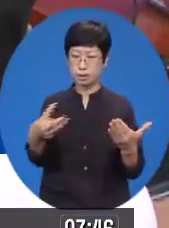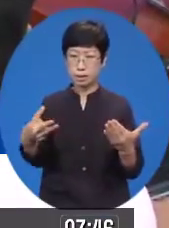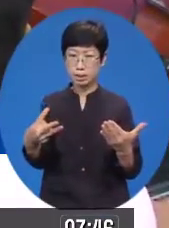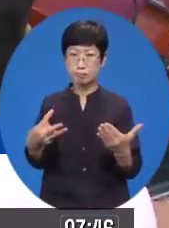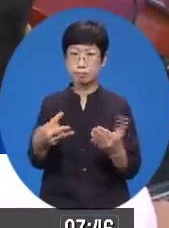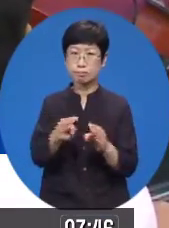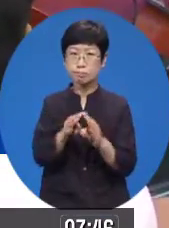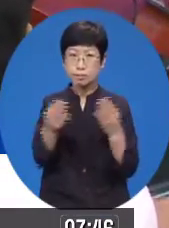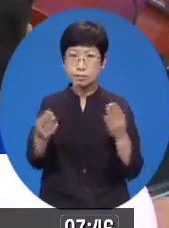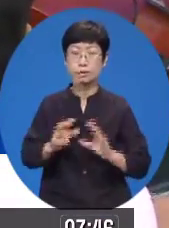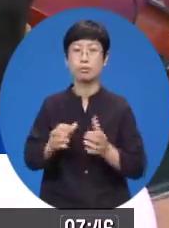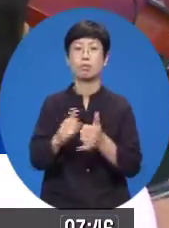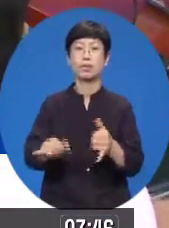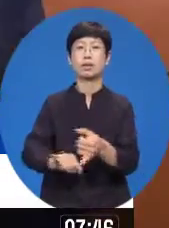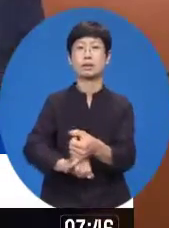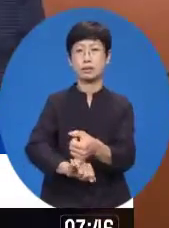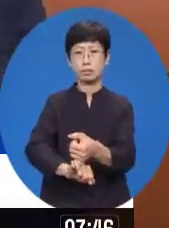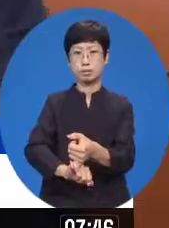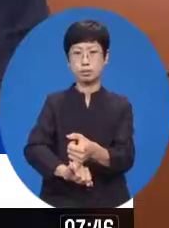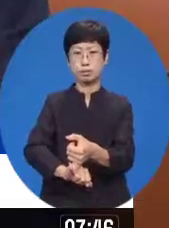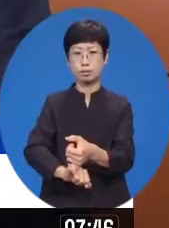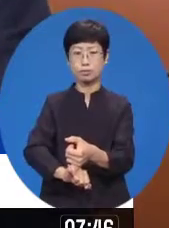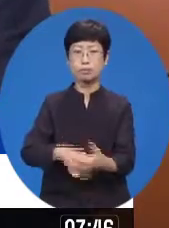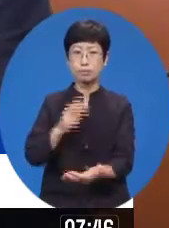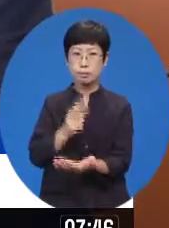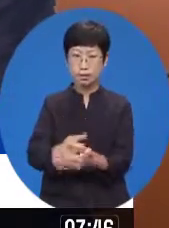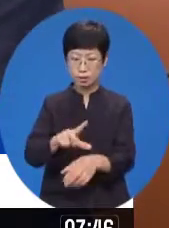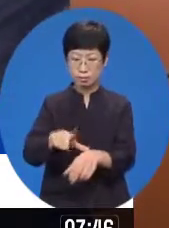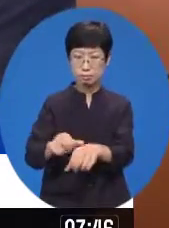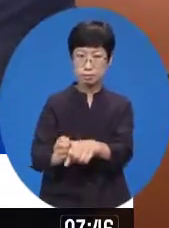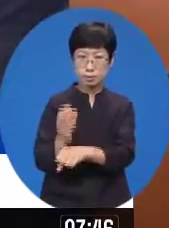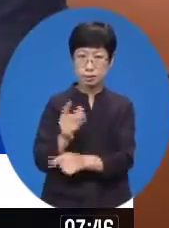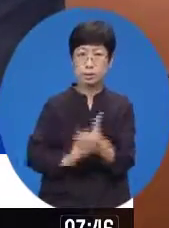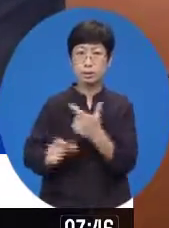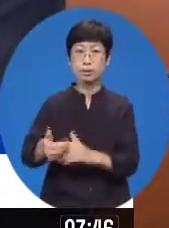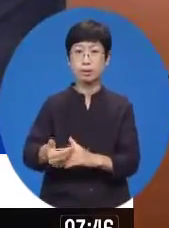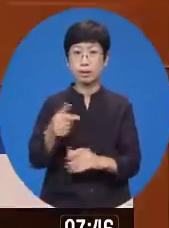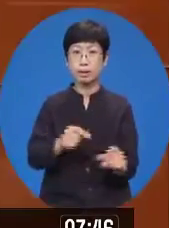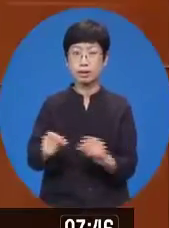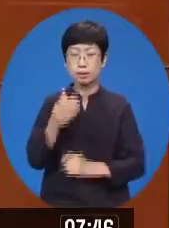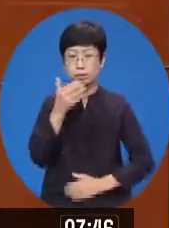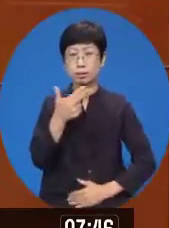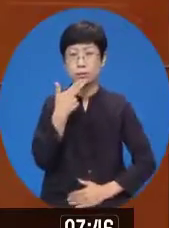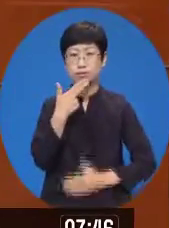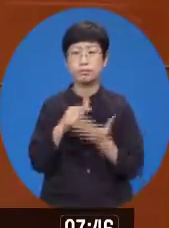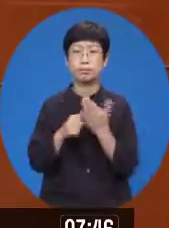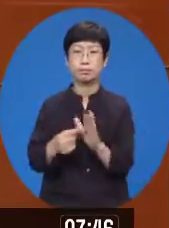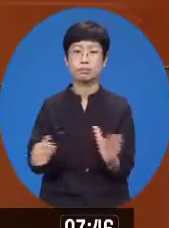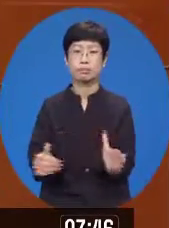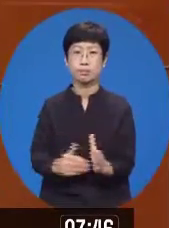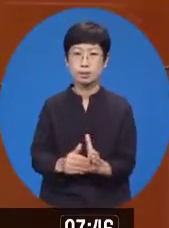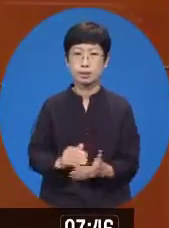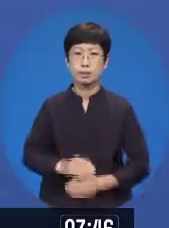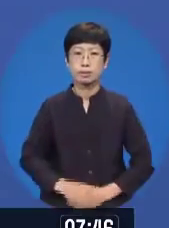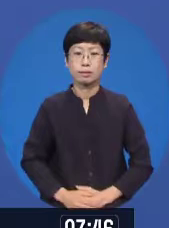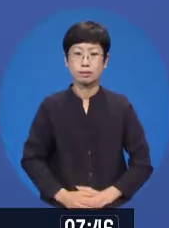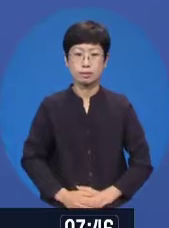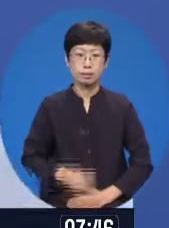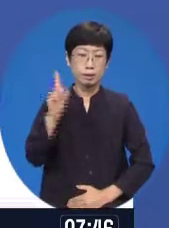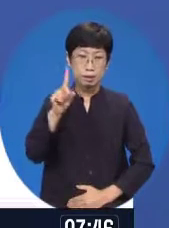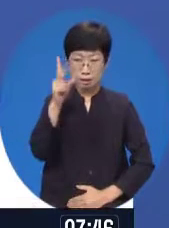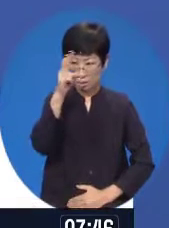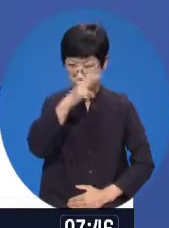교체는 국민과의 약속이며 법정 기한상 더 미룰 수는 없다고 맞섰습니다. 내일